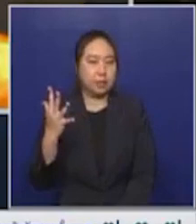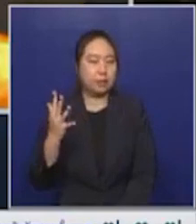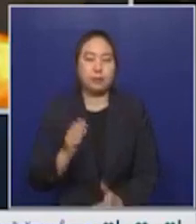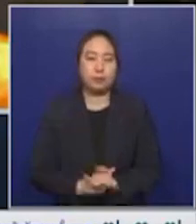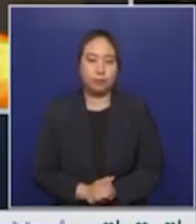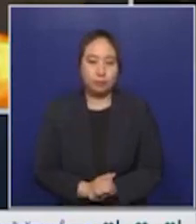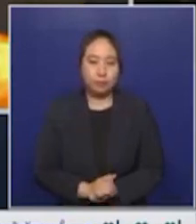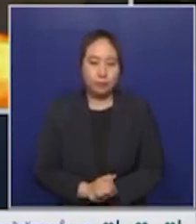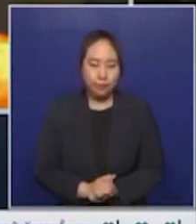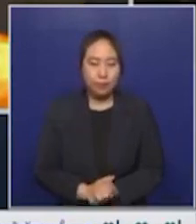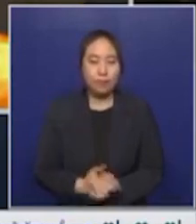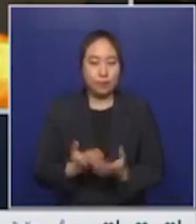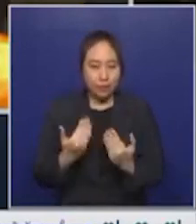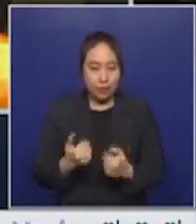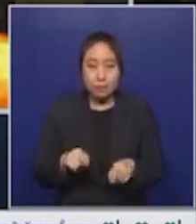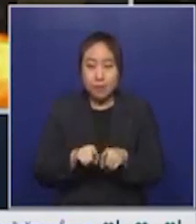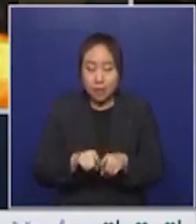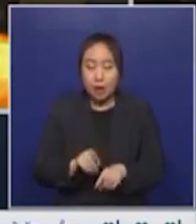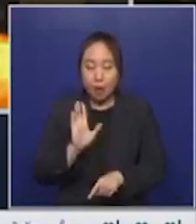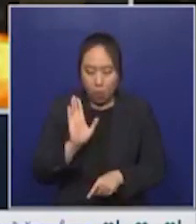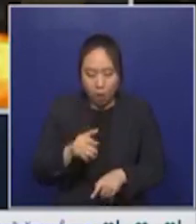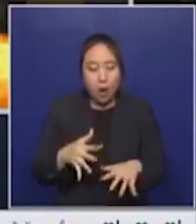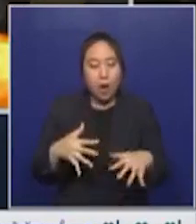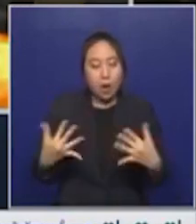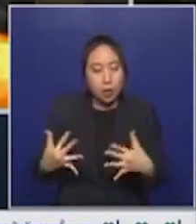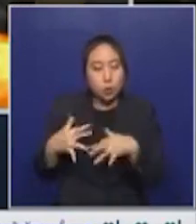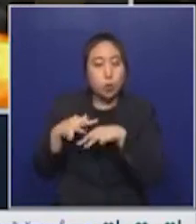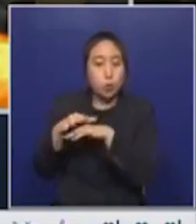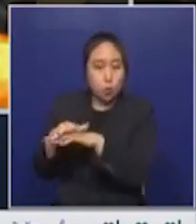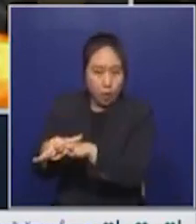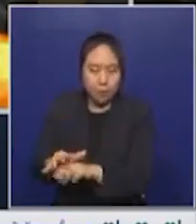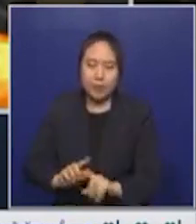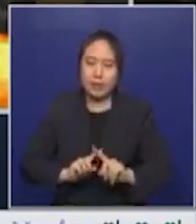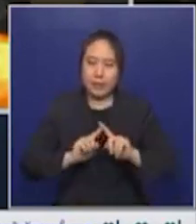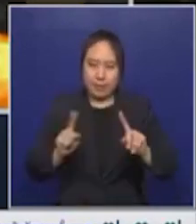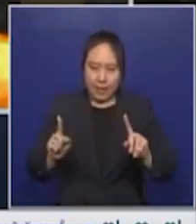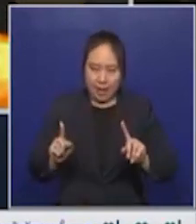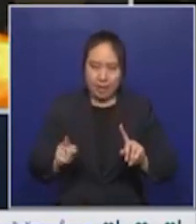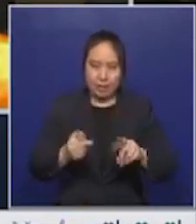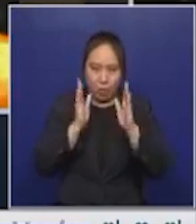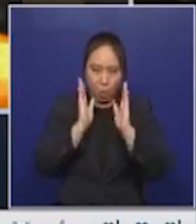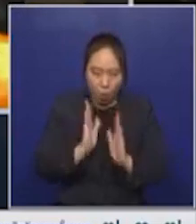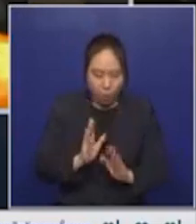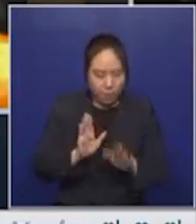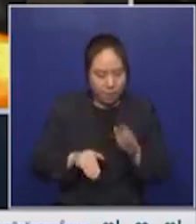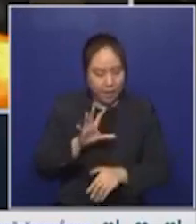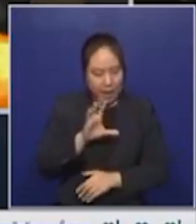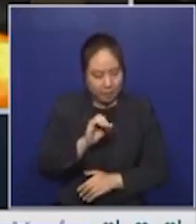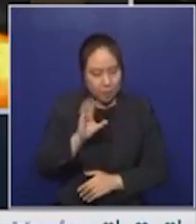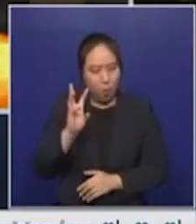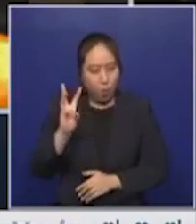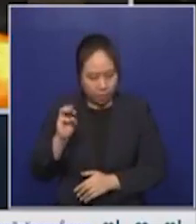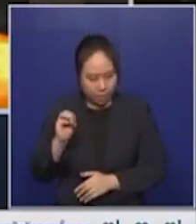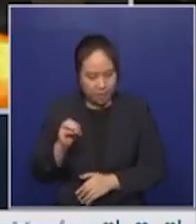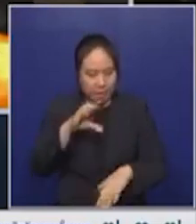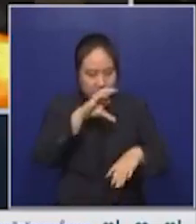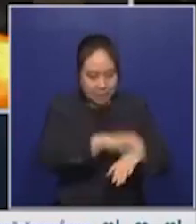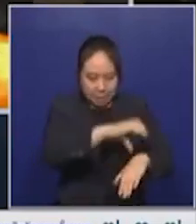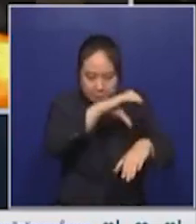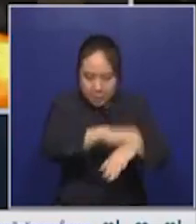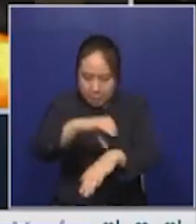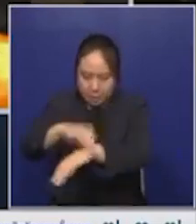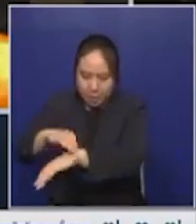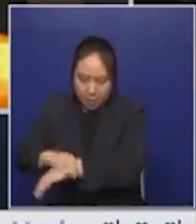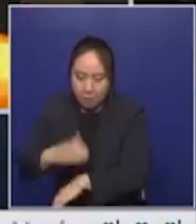ทั้งในเชิงของการโครงสร้างสัมพันธ์คือให้มีส่วนร่วมแต่ความเป็นจริงจับบุคคลไปไม่น้อยกว่า 50 60คนดำเนินคดีในการที่